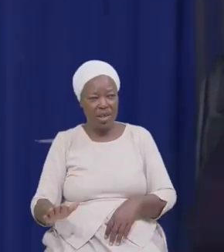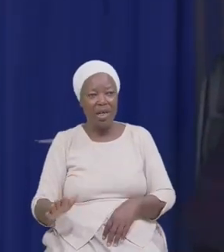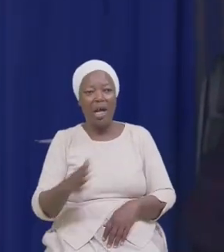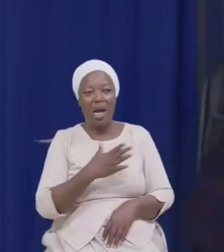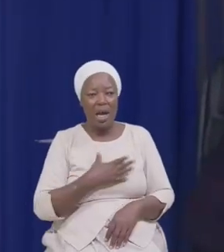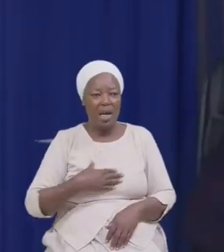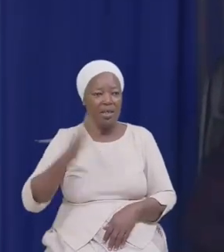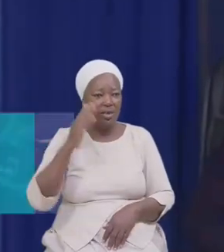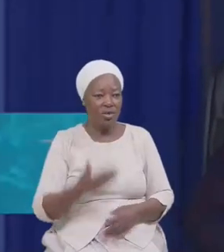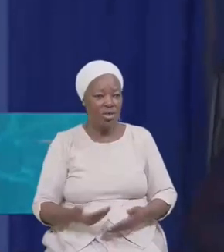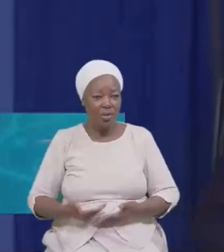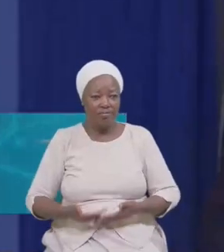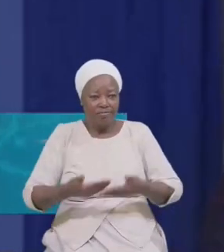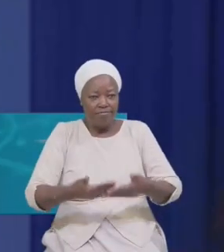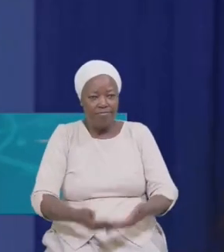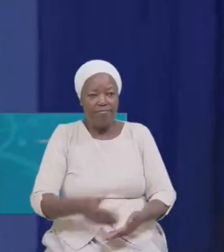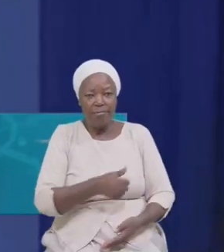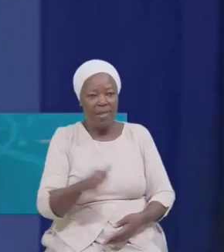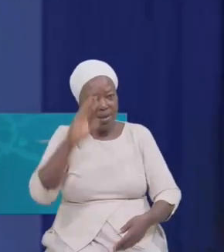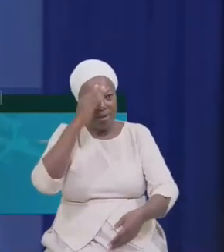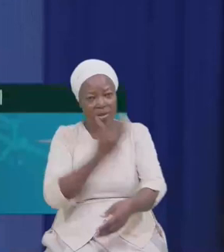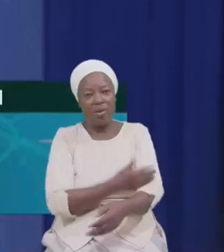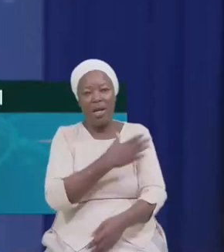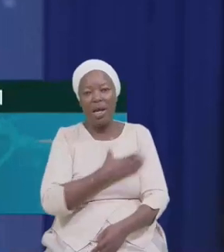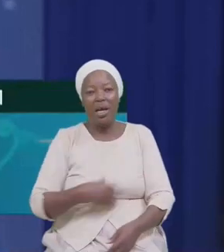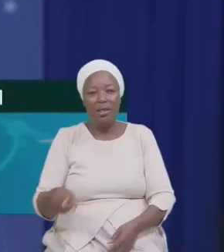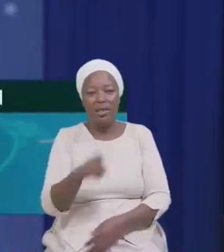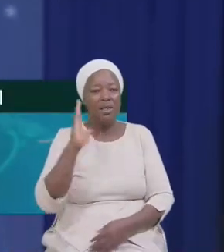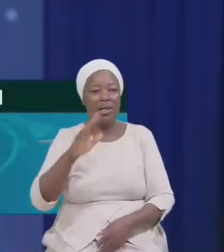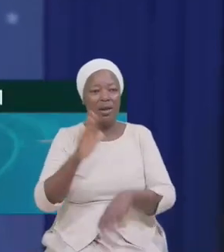fils, et on lui donnera le nom